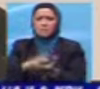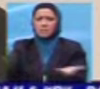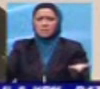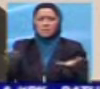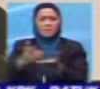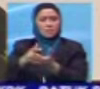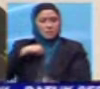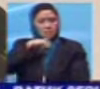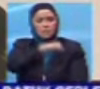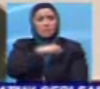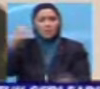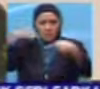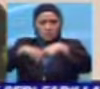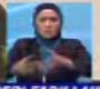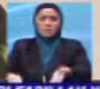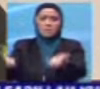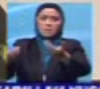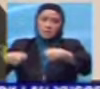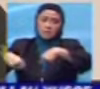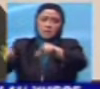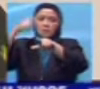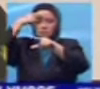untuk berbuat demikian.